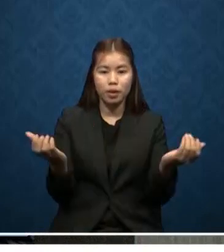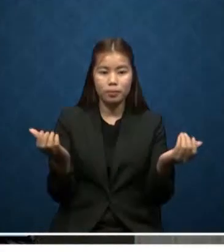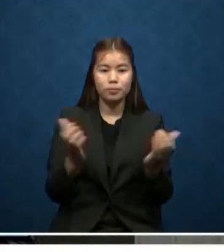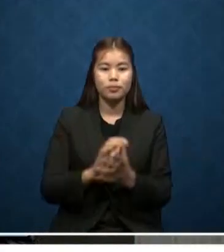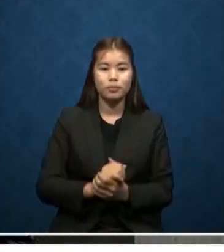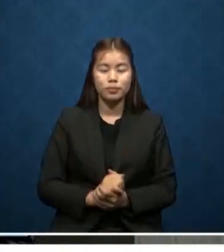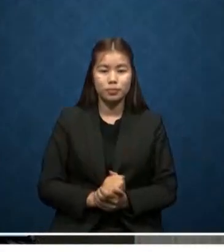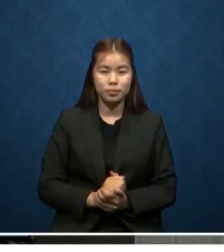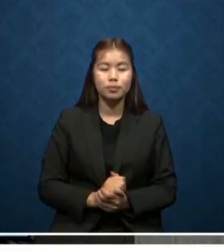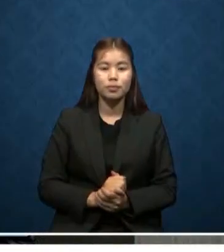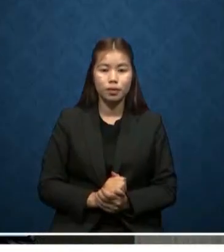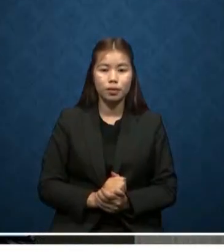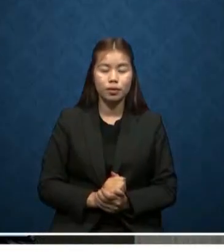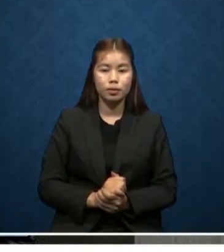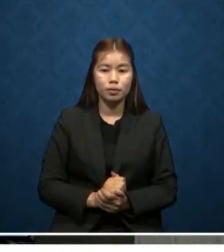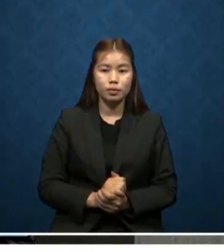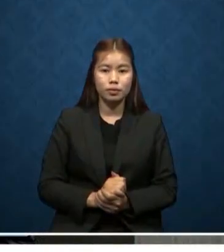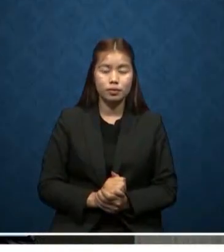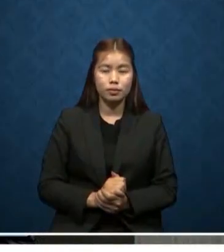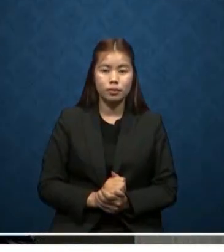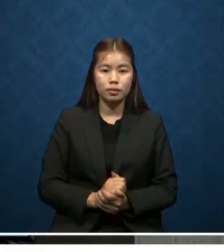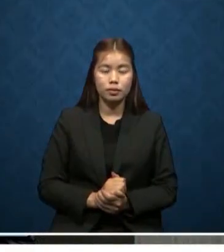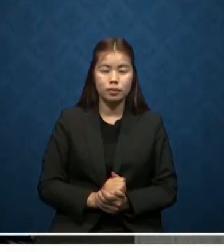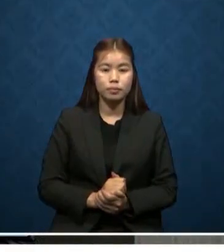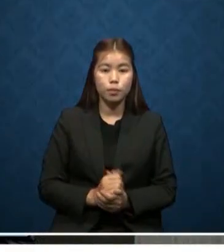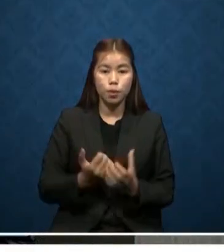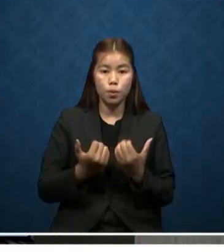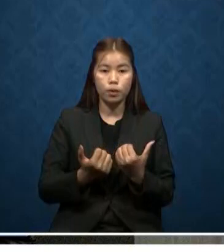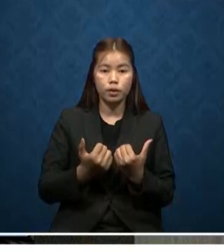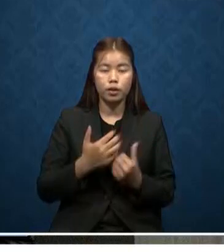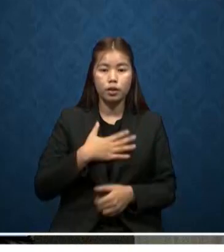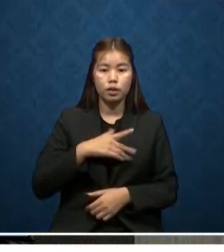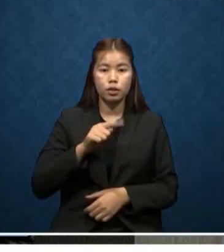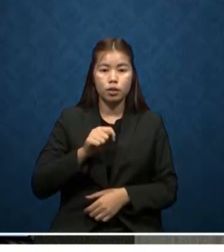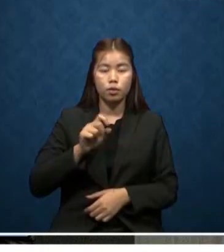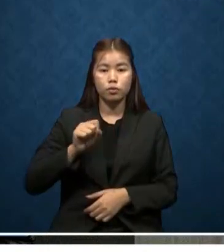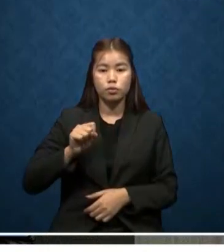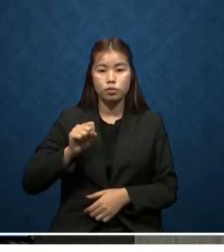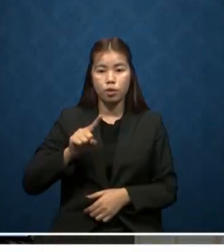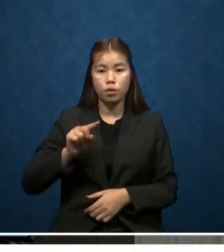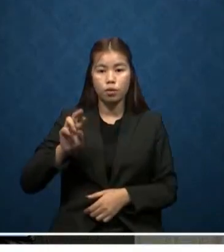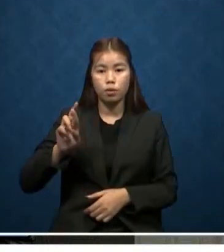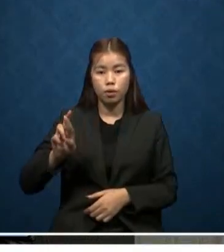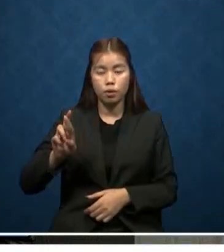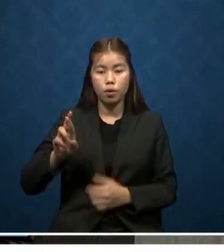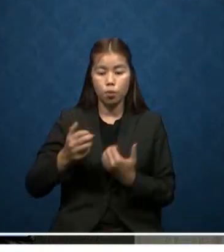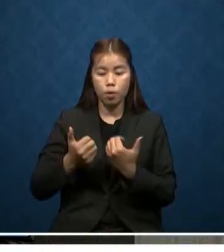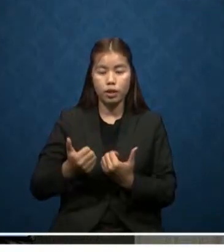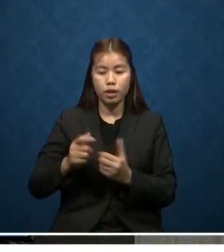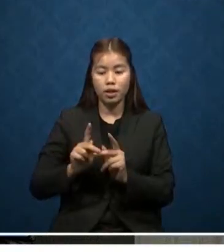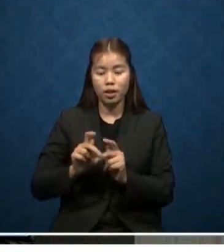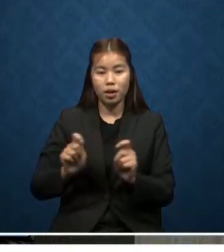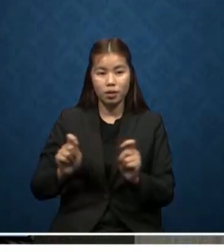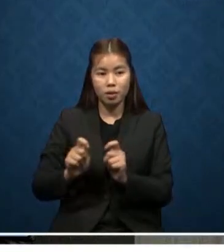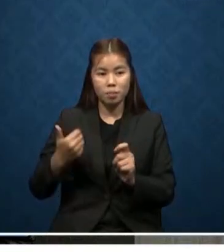วันนี้เอ่อนอกจากตสรกรรมาธิการของเราจะได้ทำรายงาน